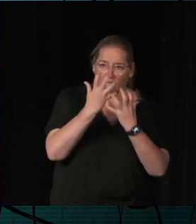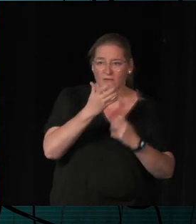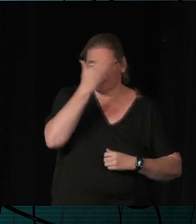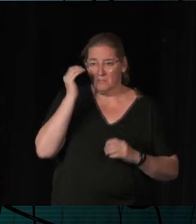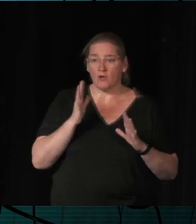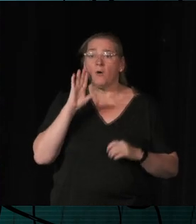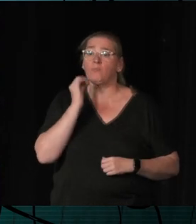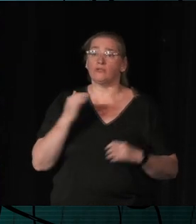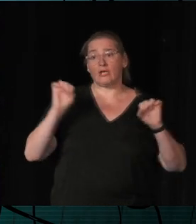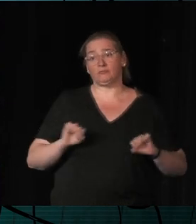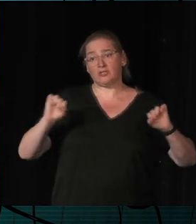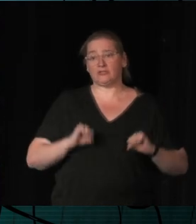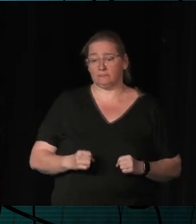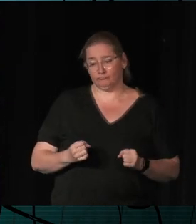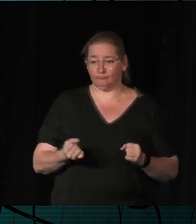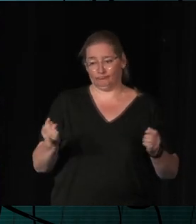Voilà.